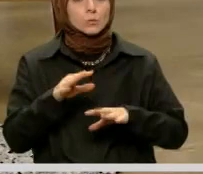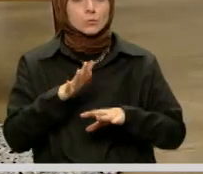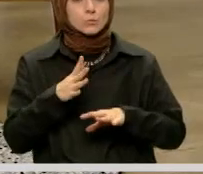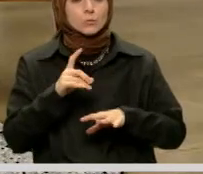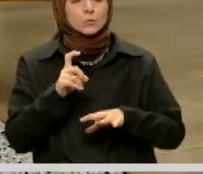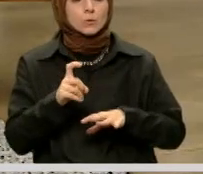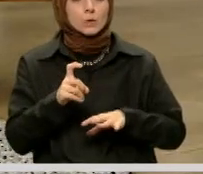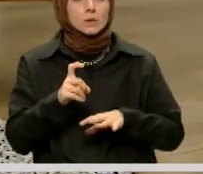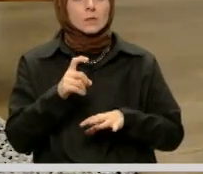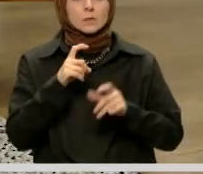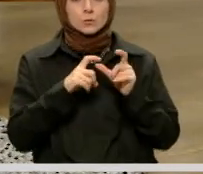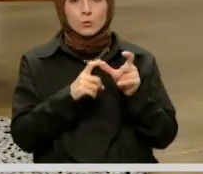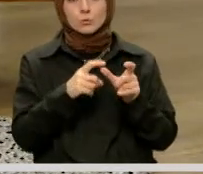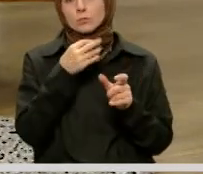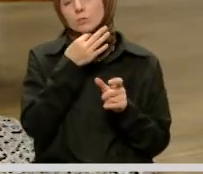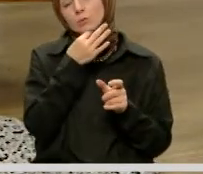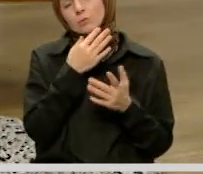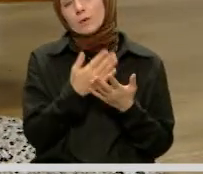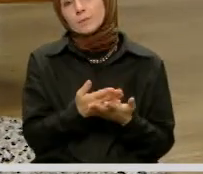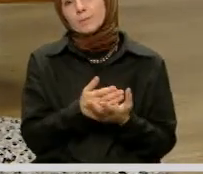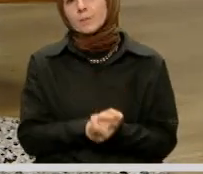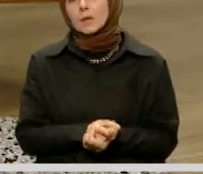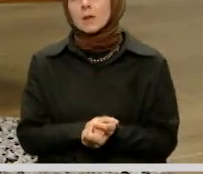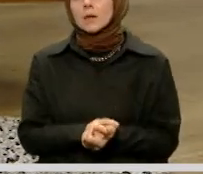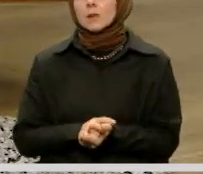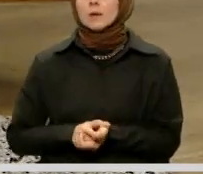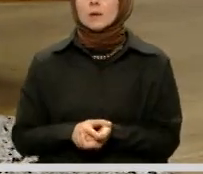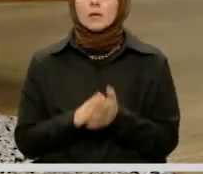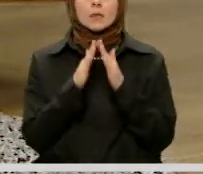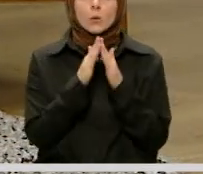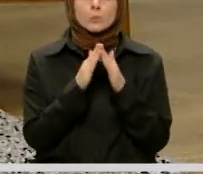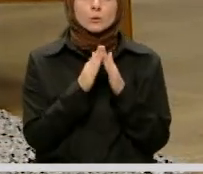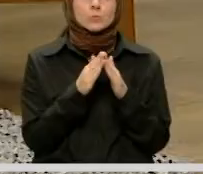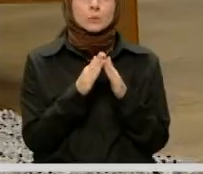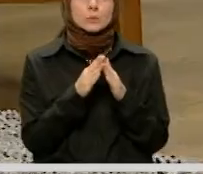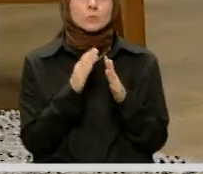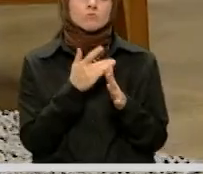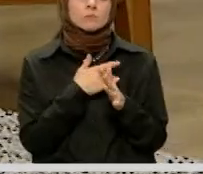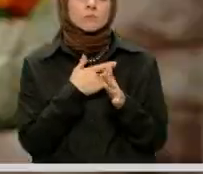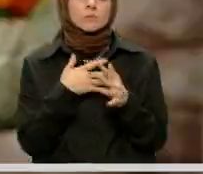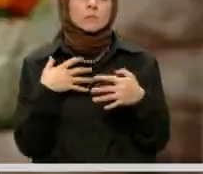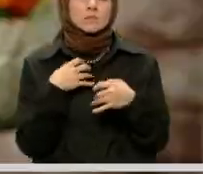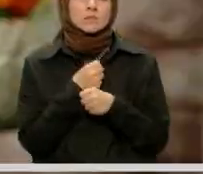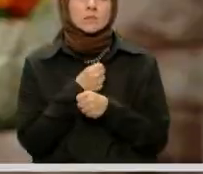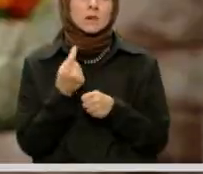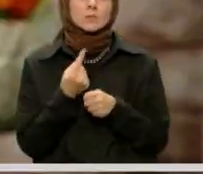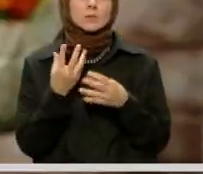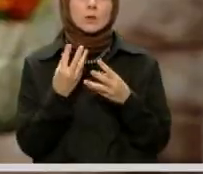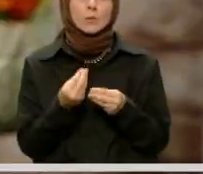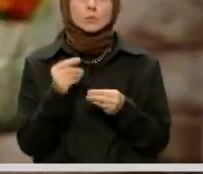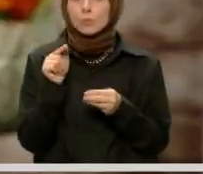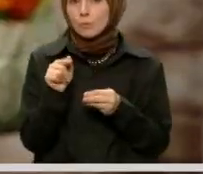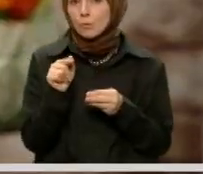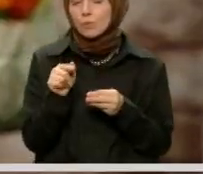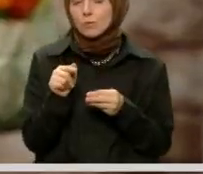Komşumun canına yani canını sıkacak bir şeyler yaptım hocam. Bu orucumu bozar mı? Bunu sorun lütfen bana. Hocam oruçluyum